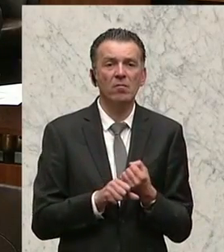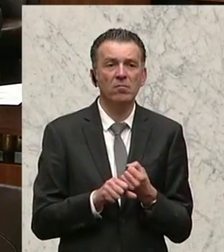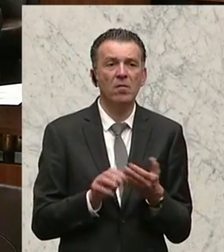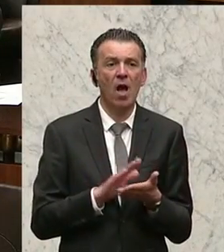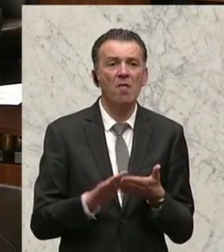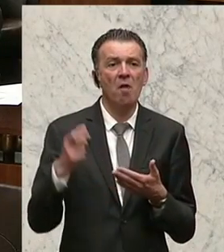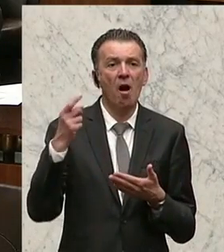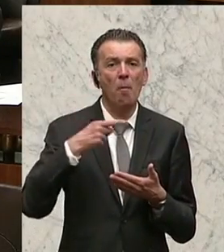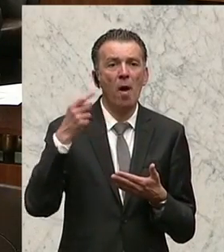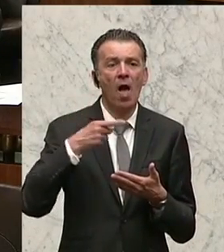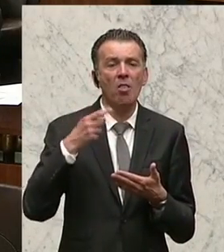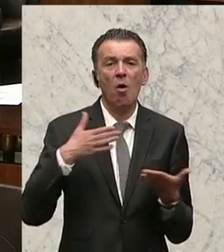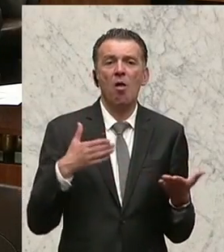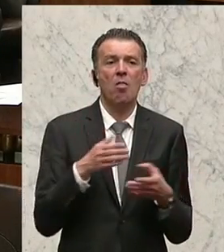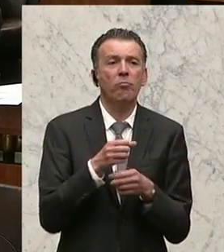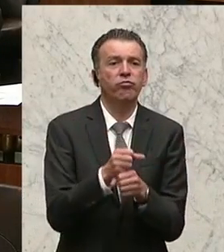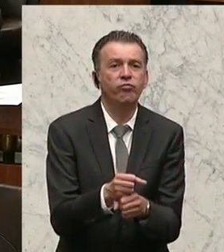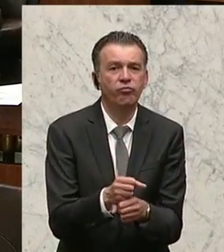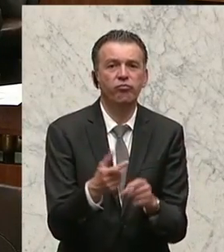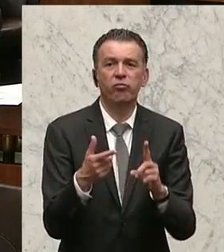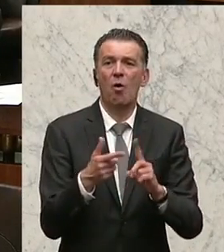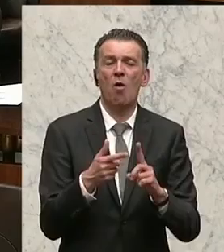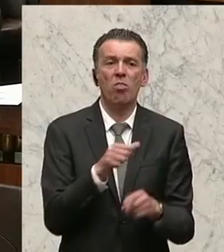das Verteidigen von Besitzständen.